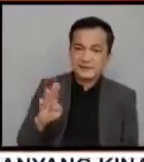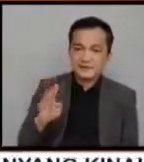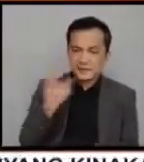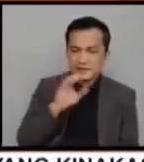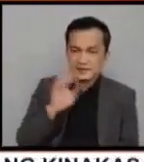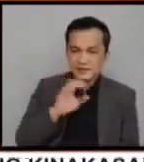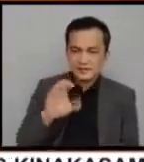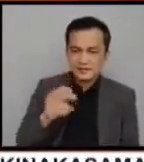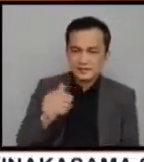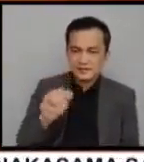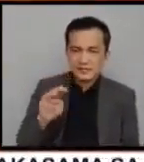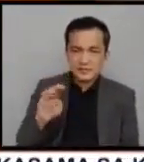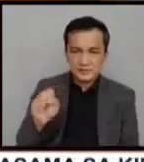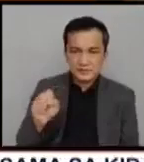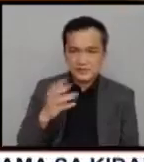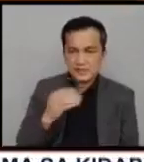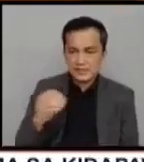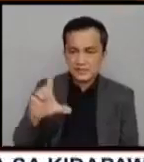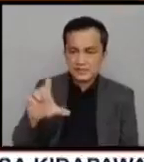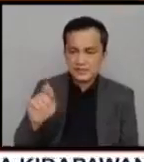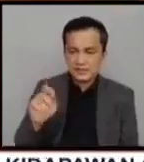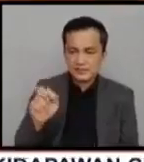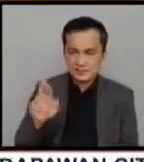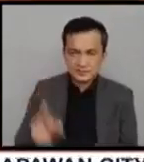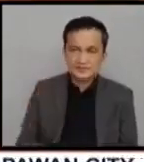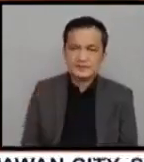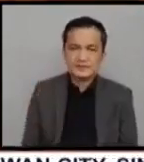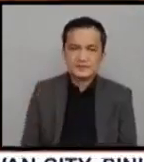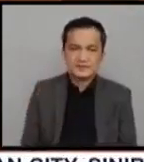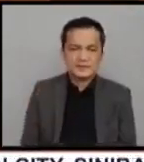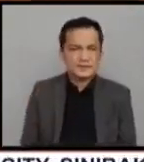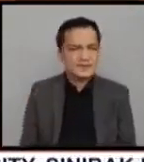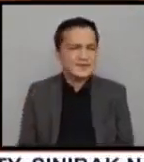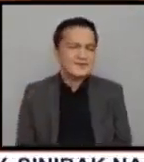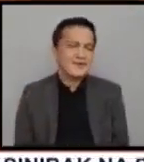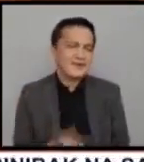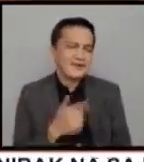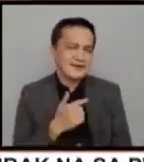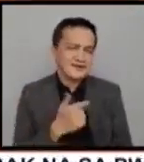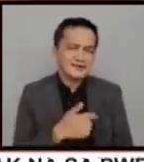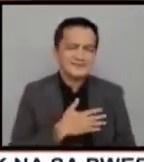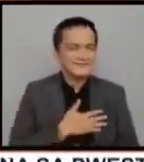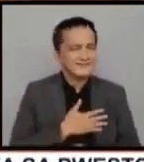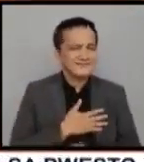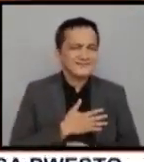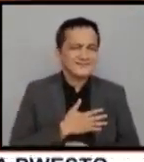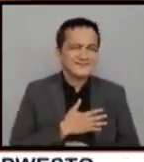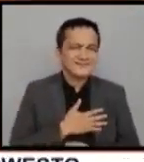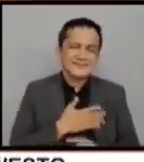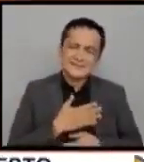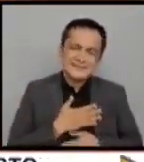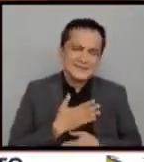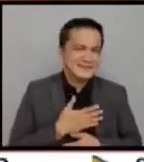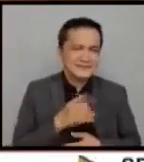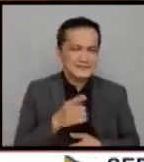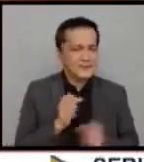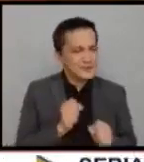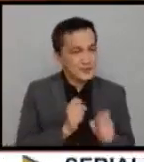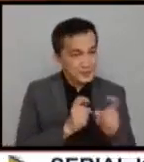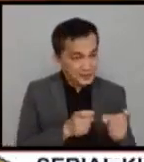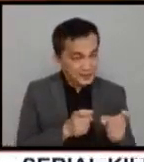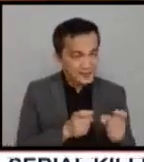and Leathers. Yan. Charms and Leathers. Yes. Ayan, nakakatuwa. Mga ka-RSP, pwede ito pang regalo, pwedeng pang birthday,